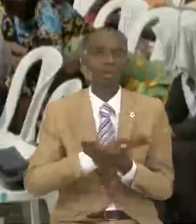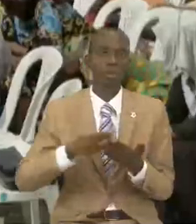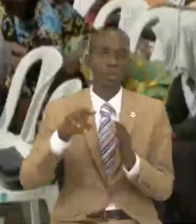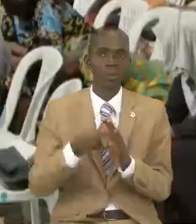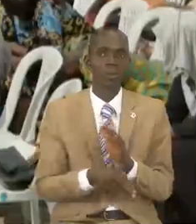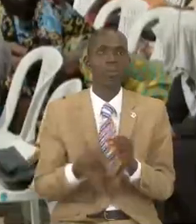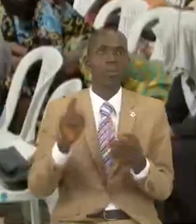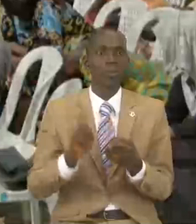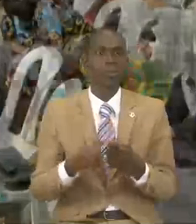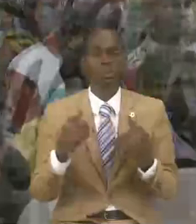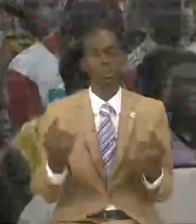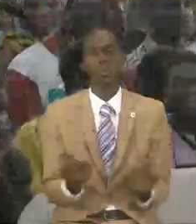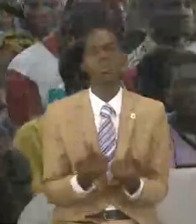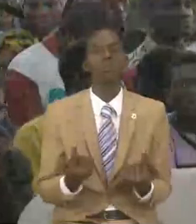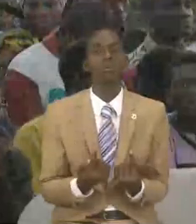d'injustice.